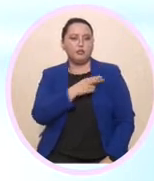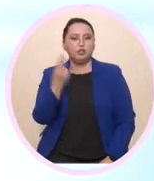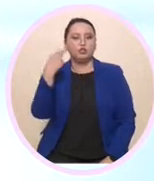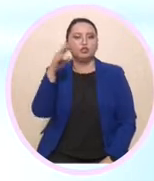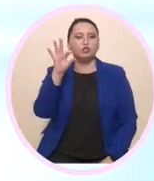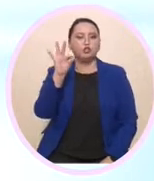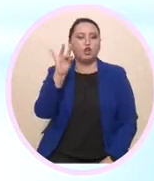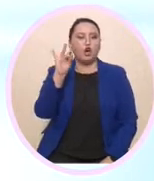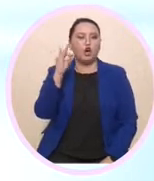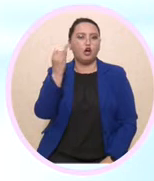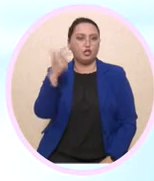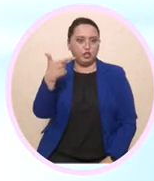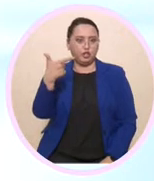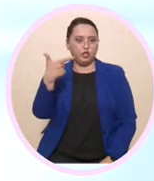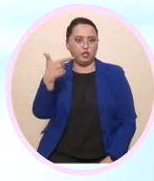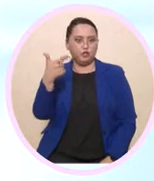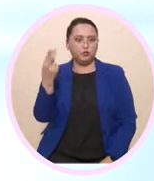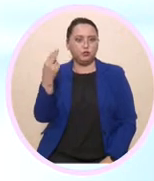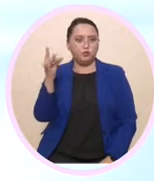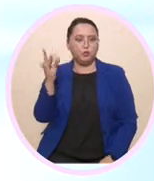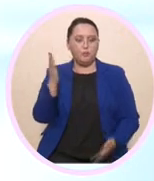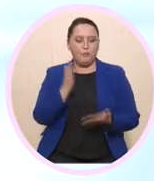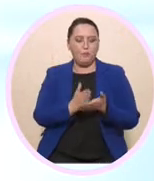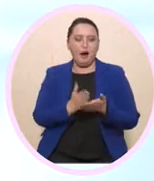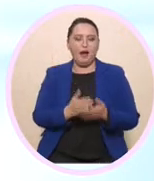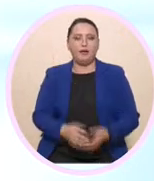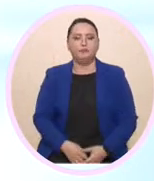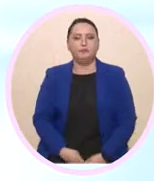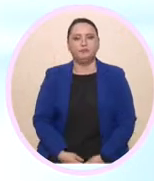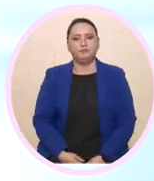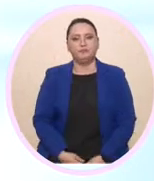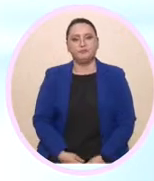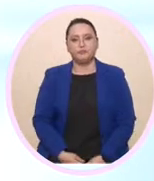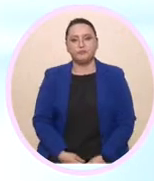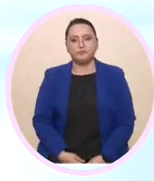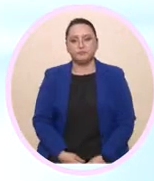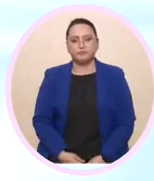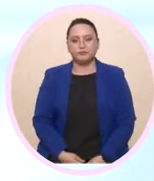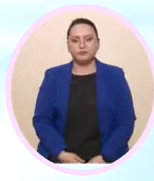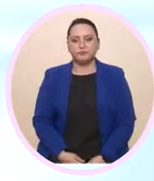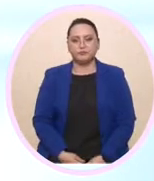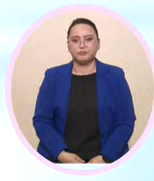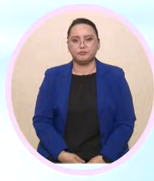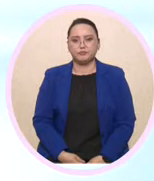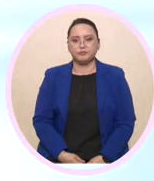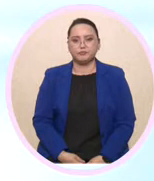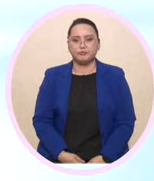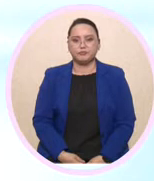дөргийн төр харилцан бие биенээсээ шалтгаалж бие биенийхээ дүрийг тодруулж байгаа.